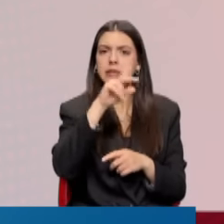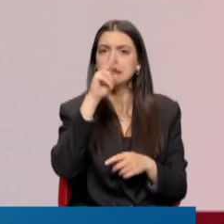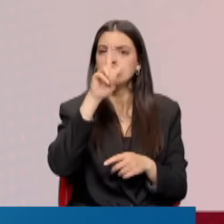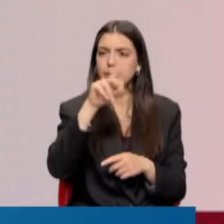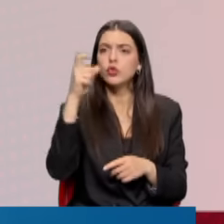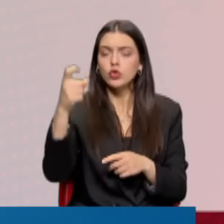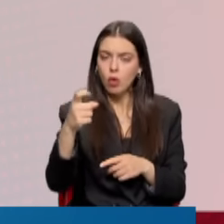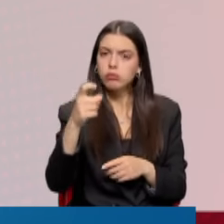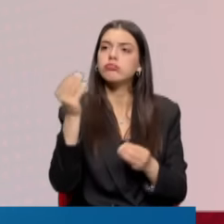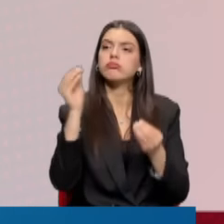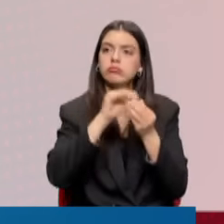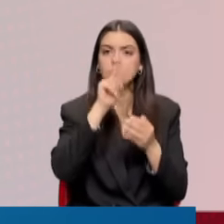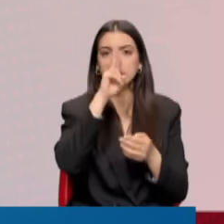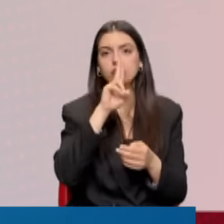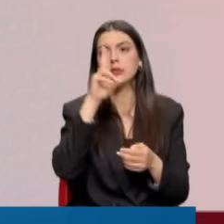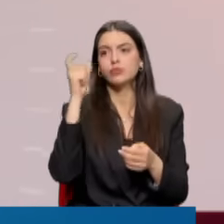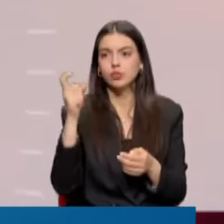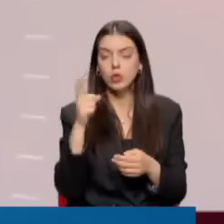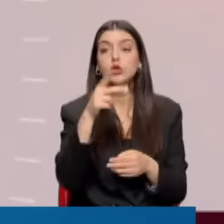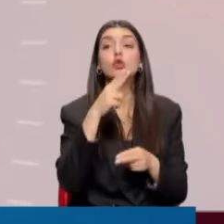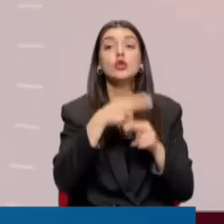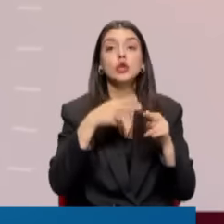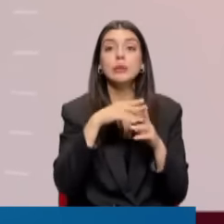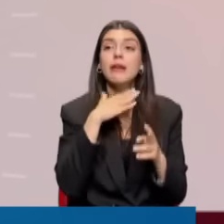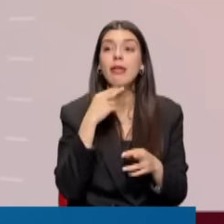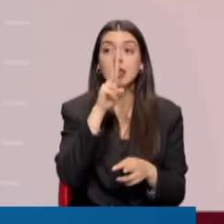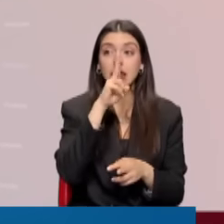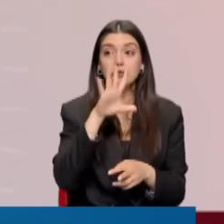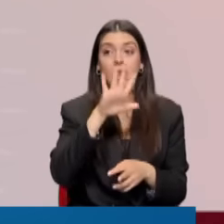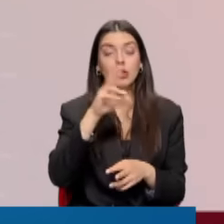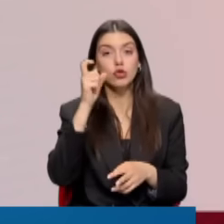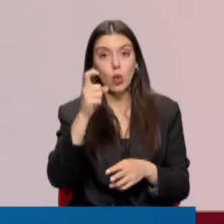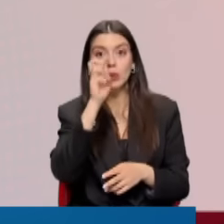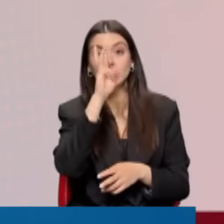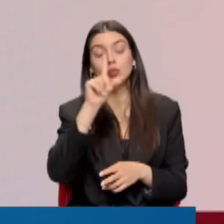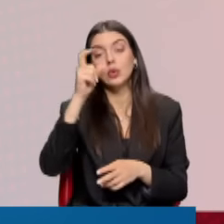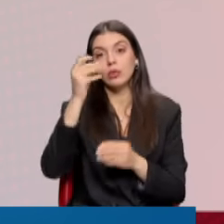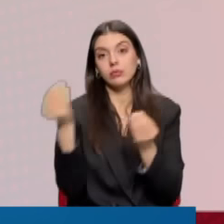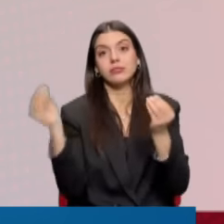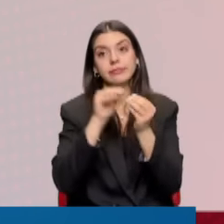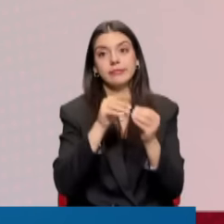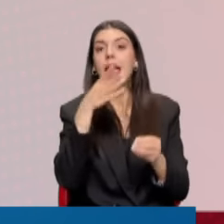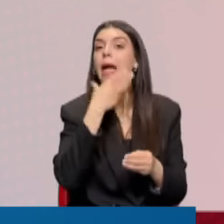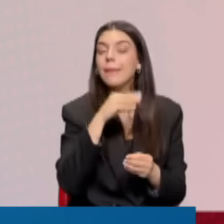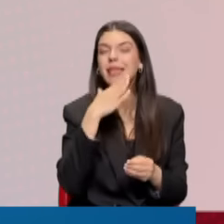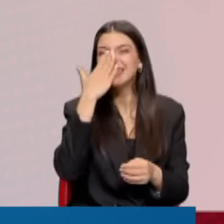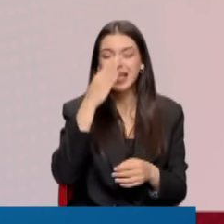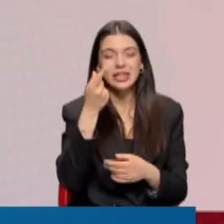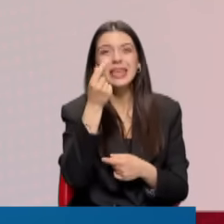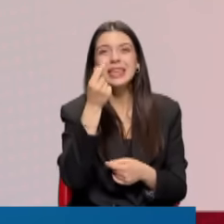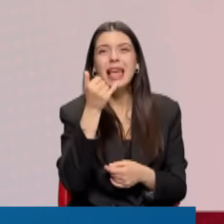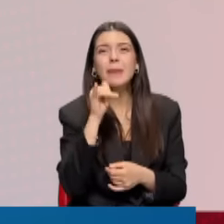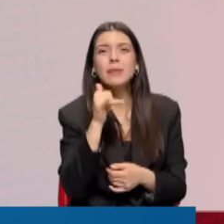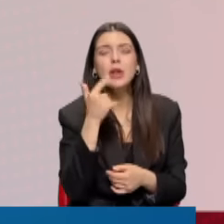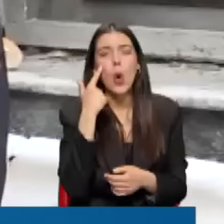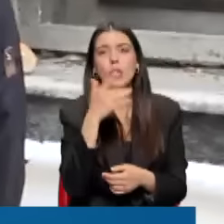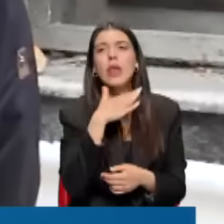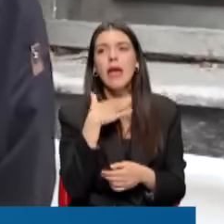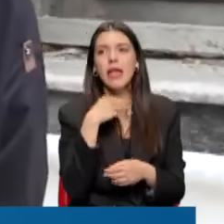259 liralık kuşbaşı 319 liraya yükseldi emekli Sadece yarım kilo et için et Süt Kurumu